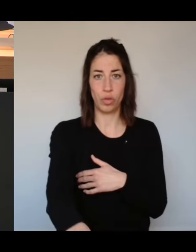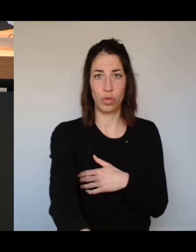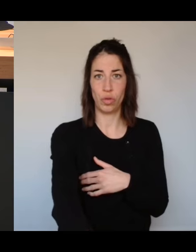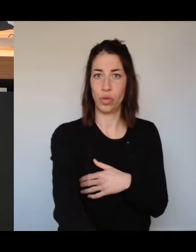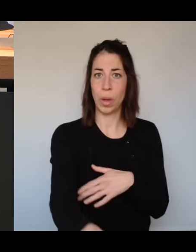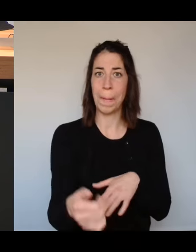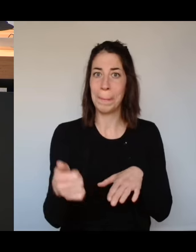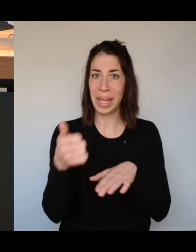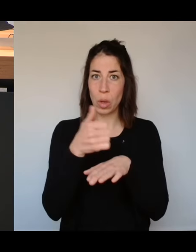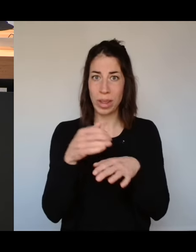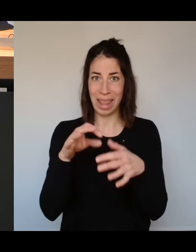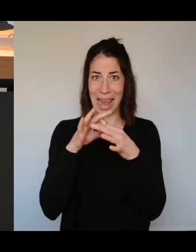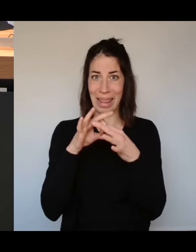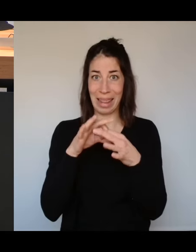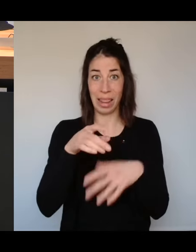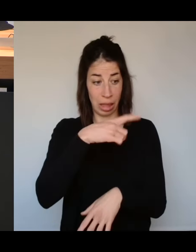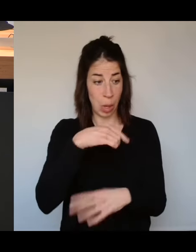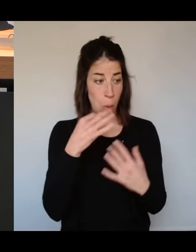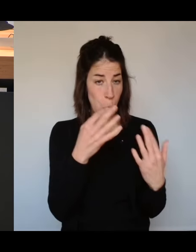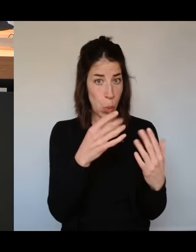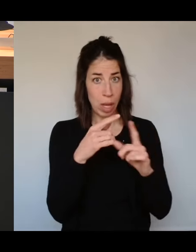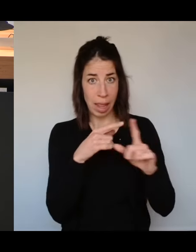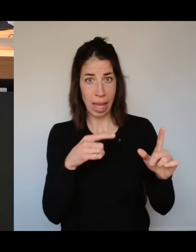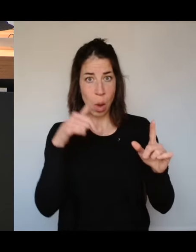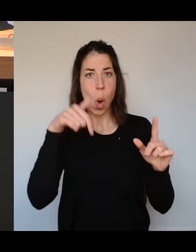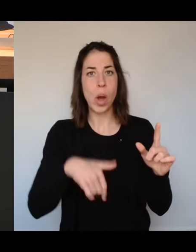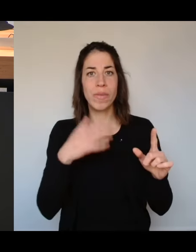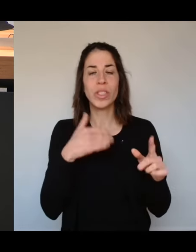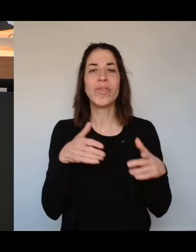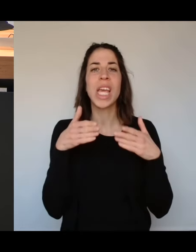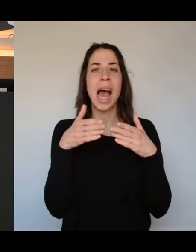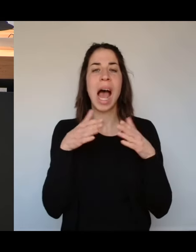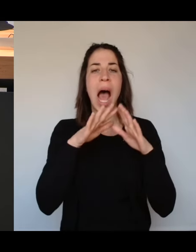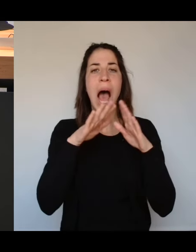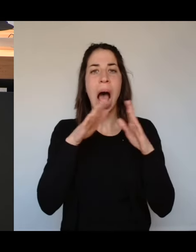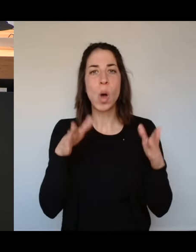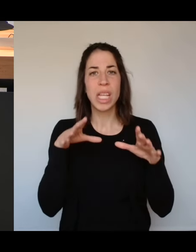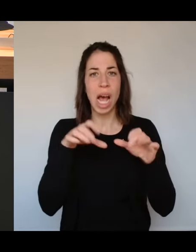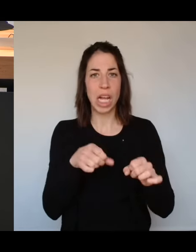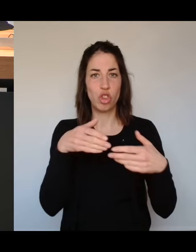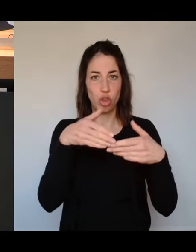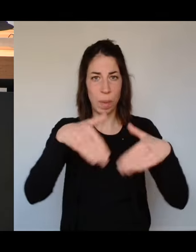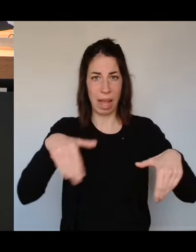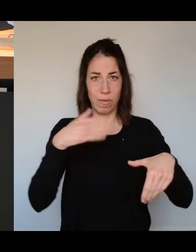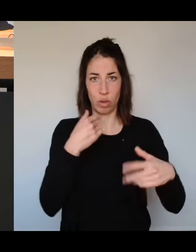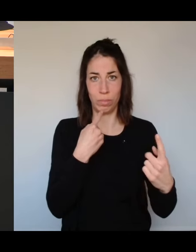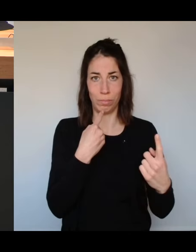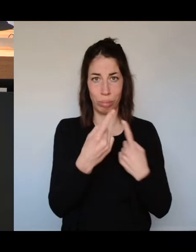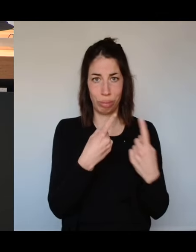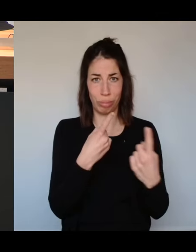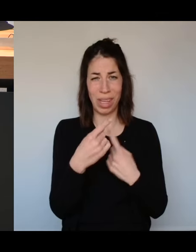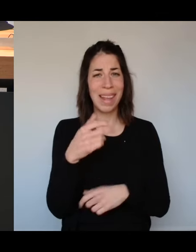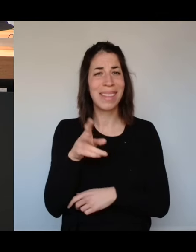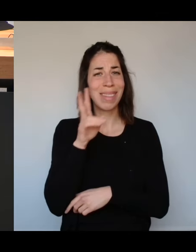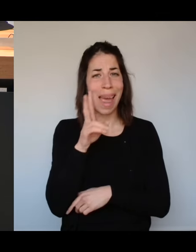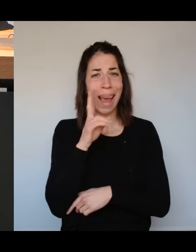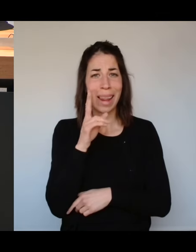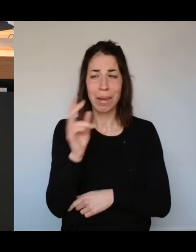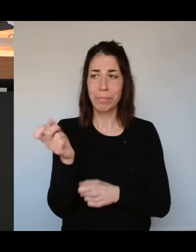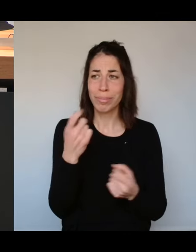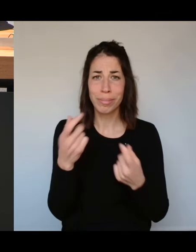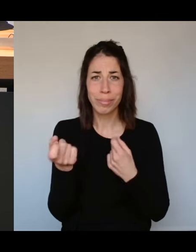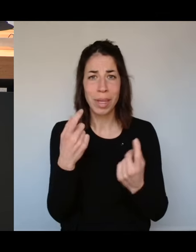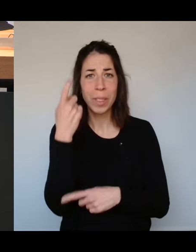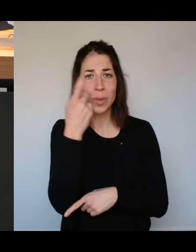drohende Haushaltssperre reden. Denn uns erreichen jeden Tag besorgte soziale Träger, ob ihre Projekte nicht doch noch gekürzt werden. Ob